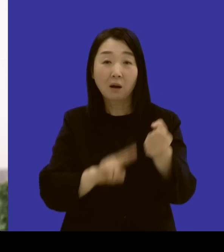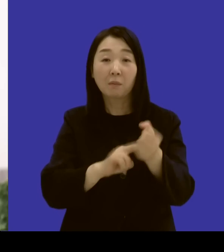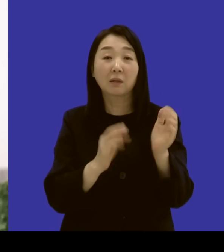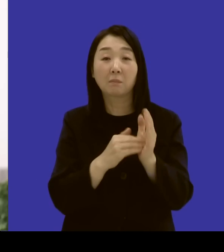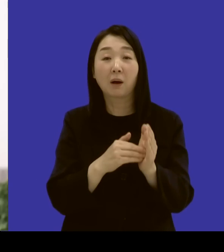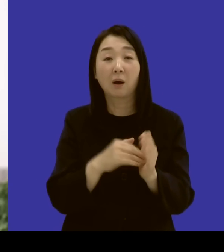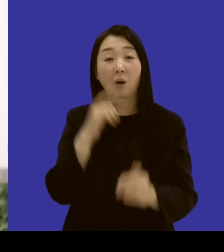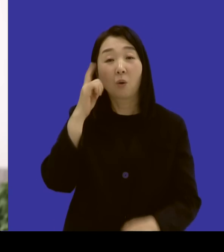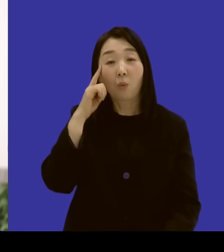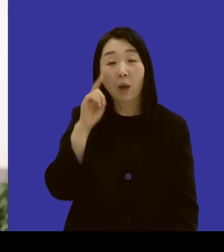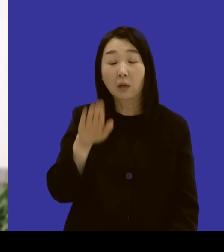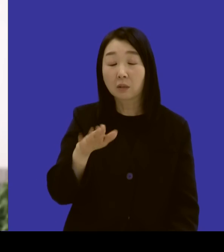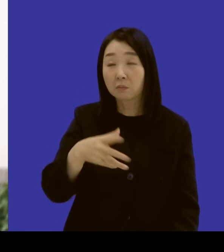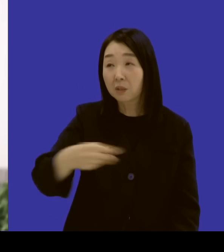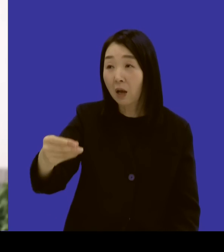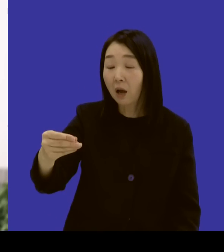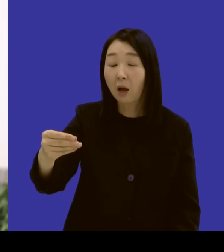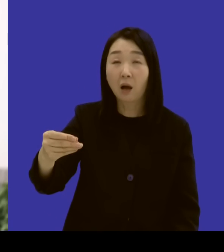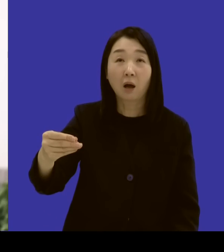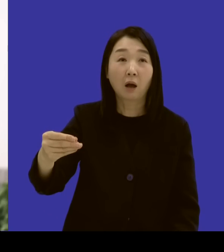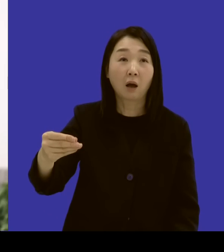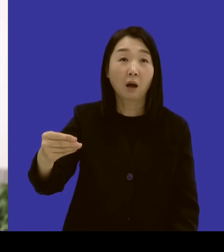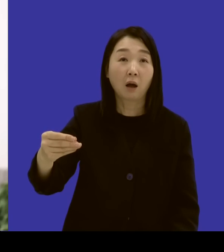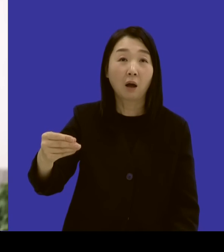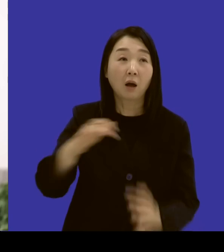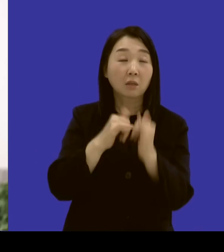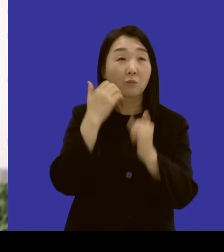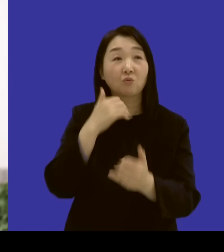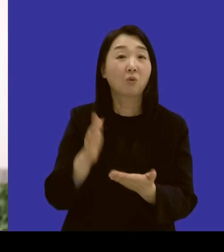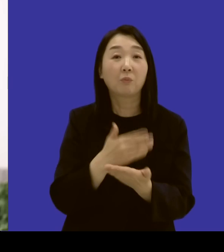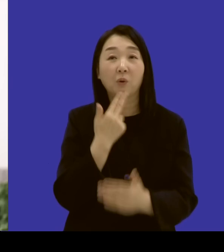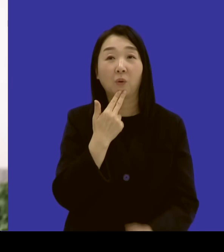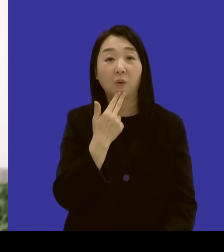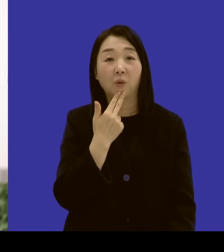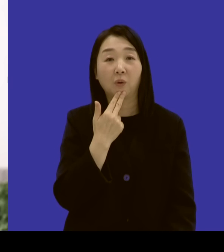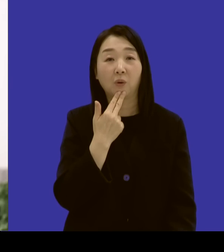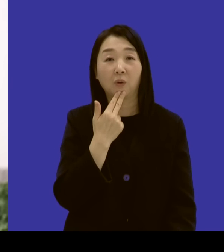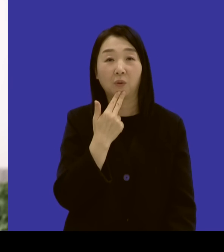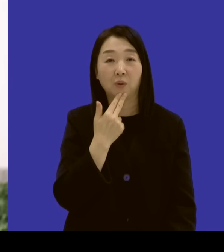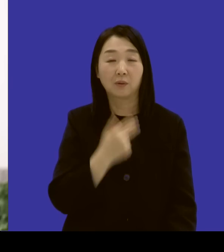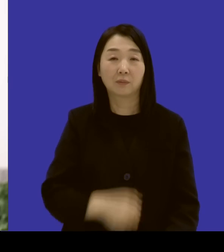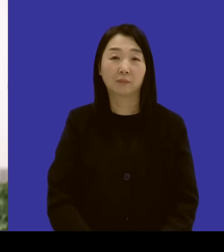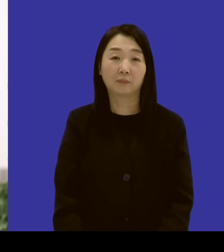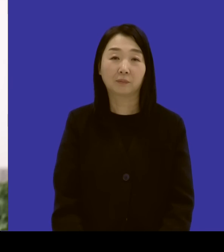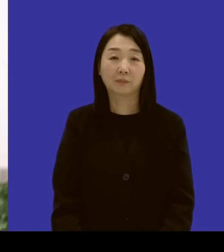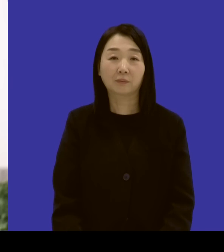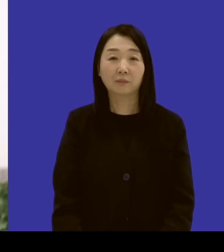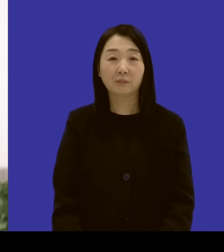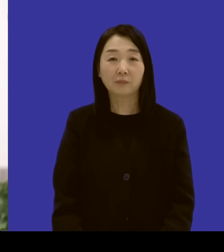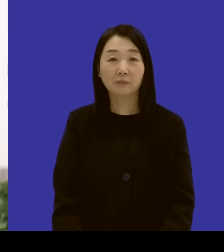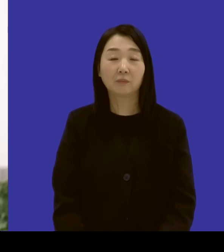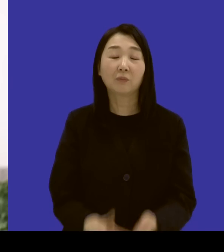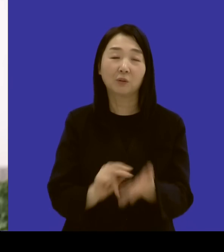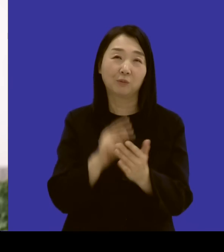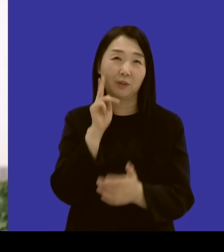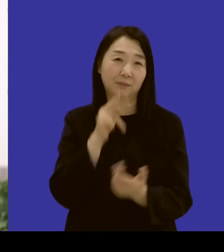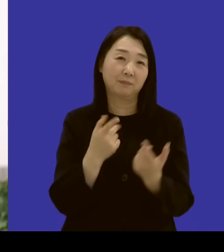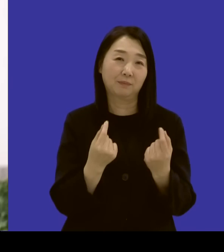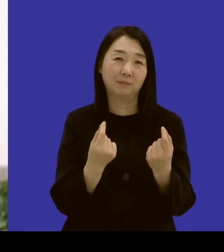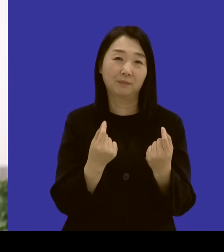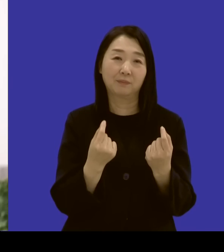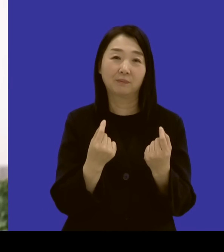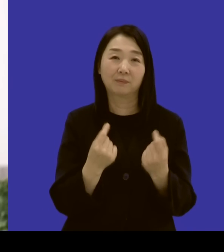아무리 있어도 집 렌트를 한다는 사람이 안 나오고 센트럴파크 근처였는데 그래서 너무 심각했고요.